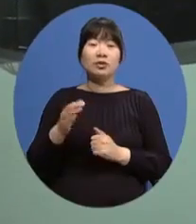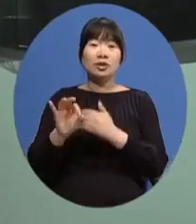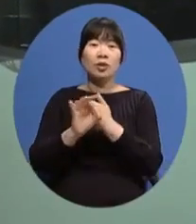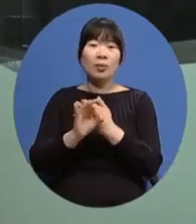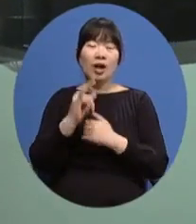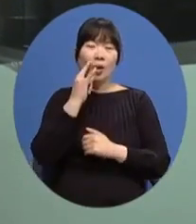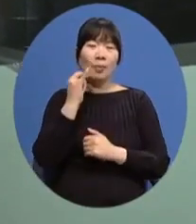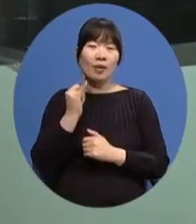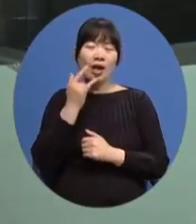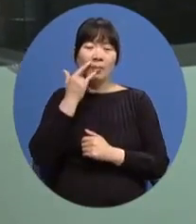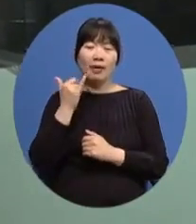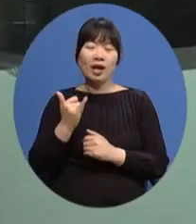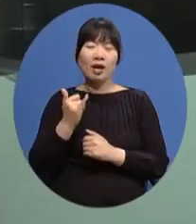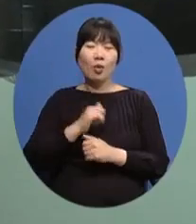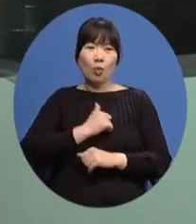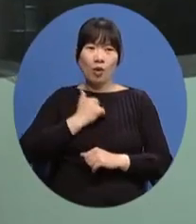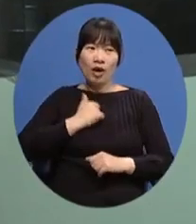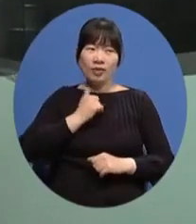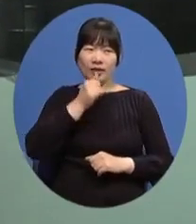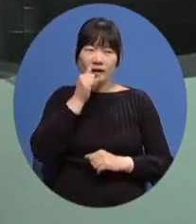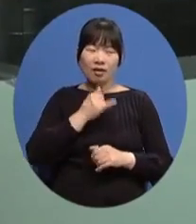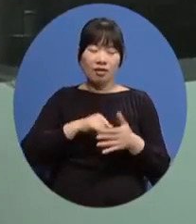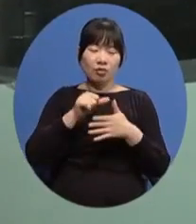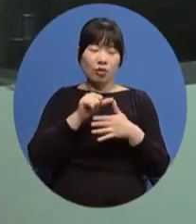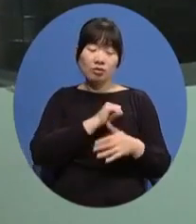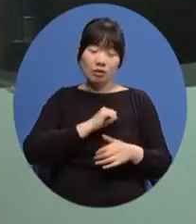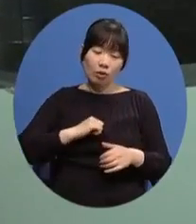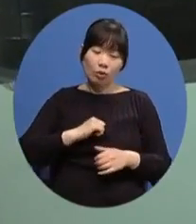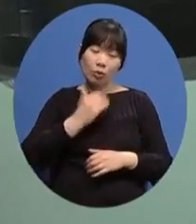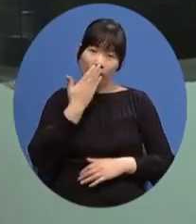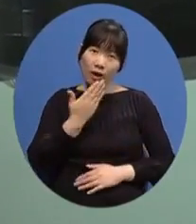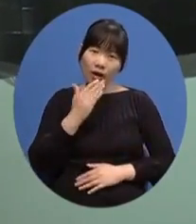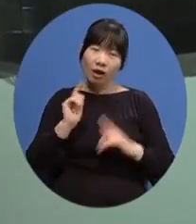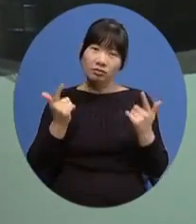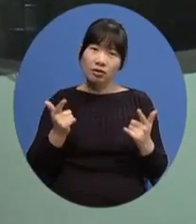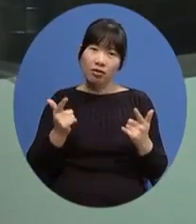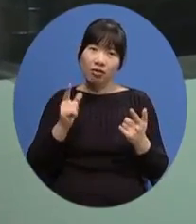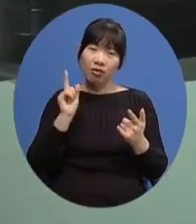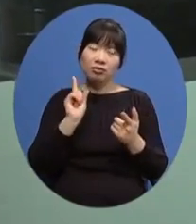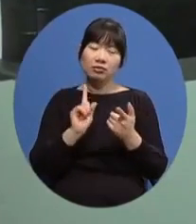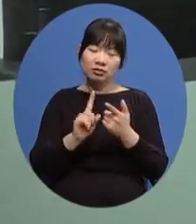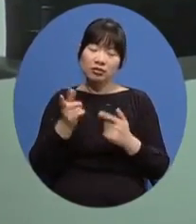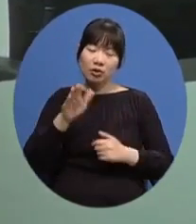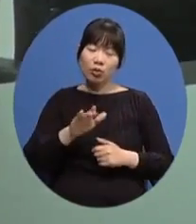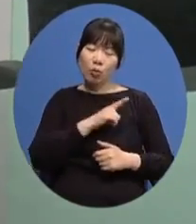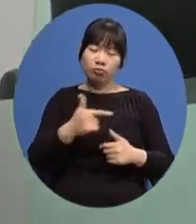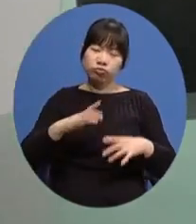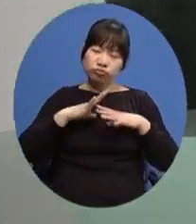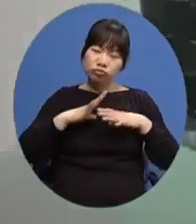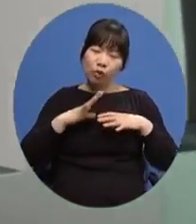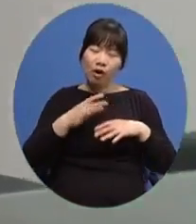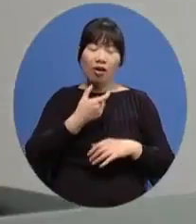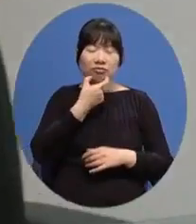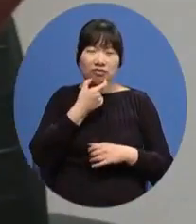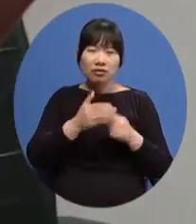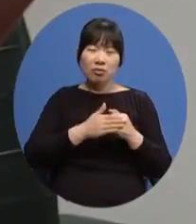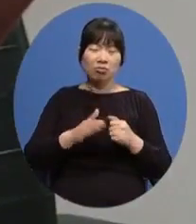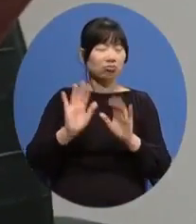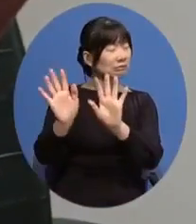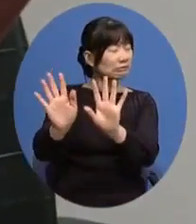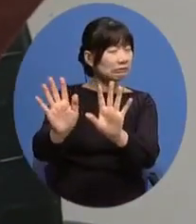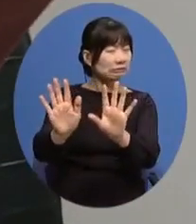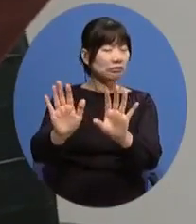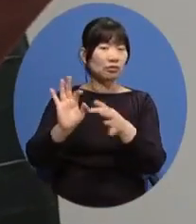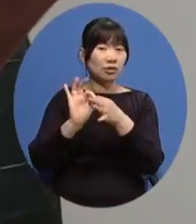그러면은 엄마 아빠가 반해면은 건우는 참고 하는 거야? 아니면은 그래도 너무 무섭거나 하기 싫어서 안